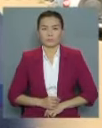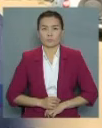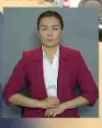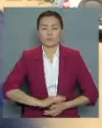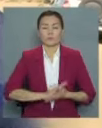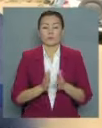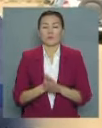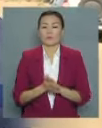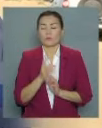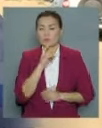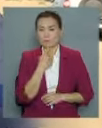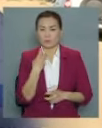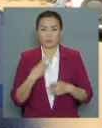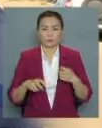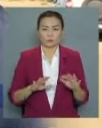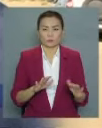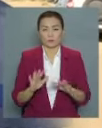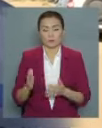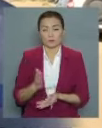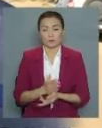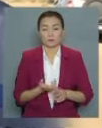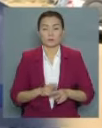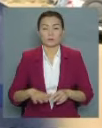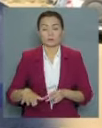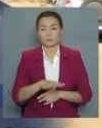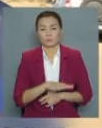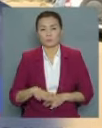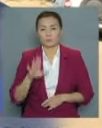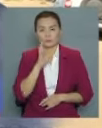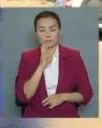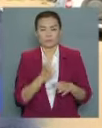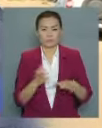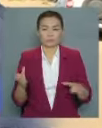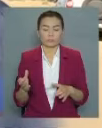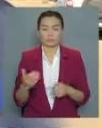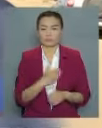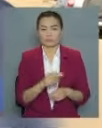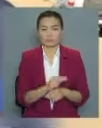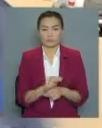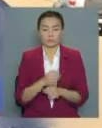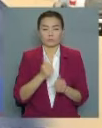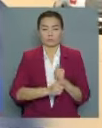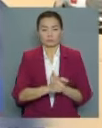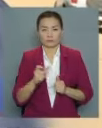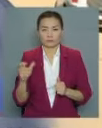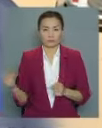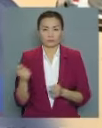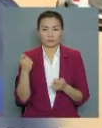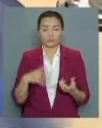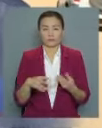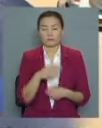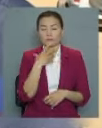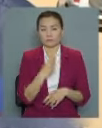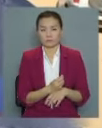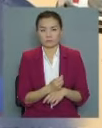болады, техникасы бұзылып қалатын жағдай болады. Сол осы жерден су құбырын тастап кетті. Өзі әр адам шаруа қожалықтарына өзім.